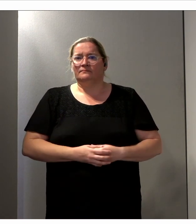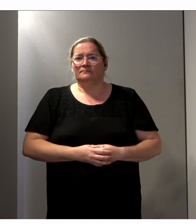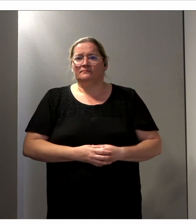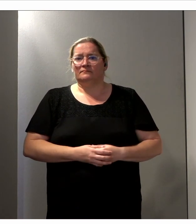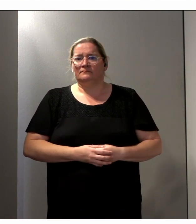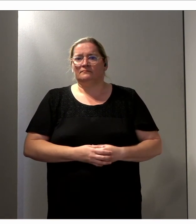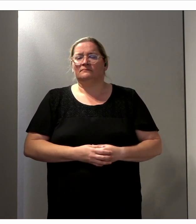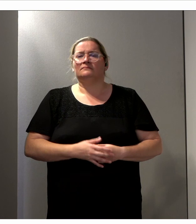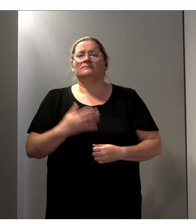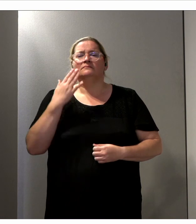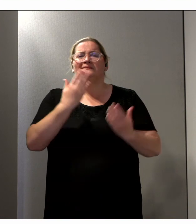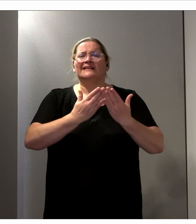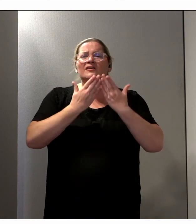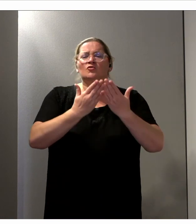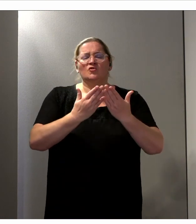masters de